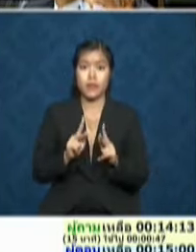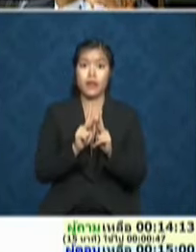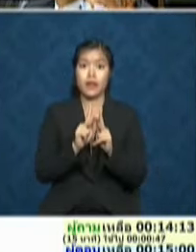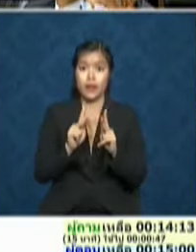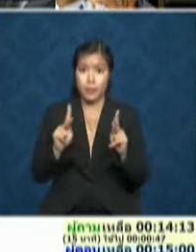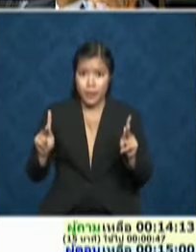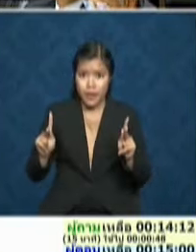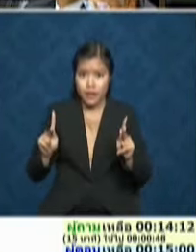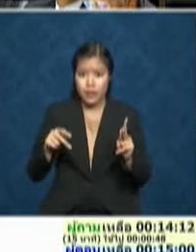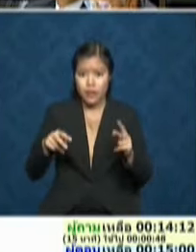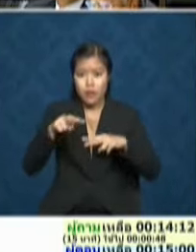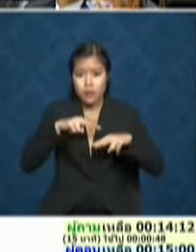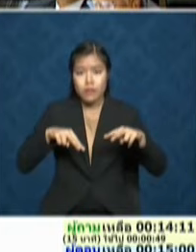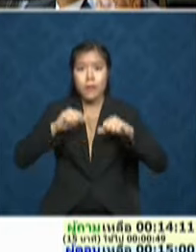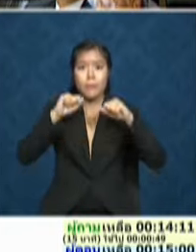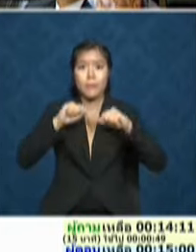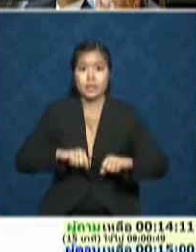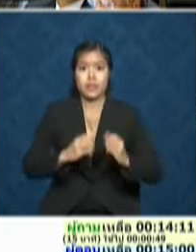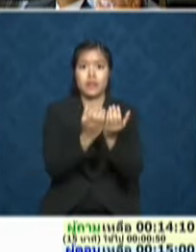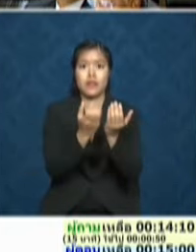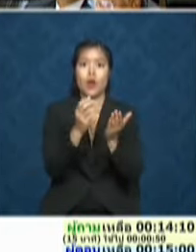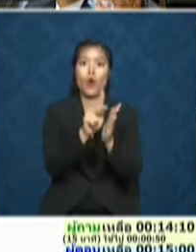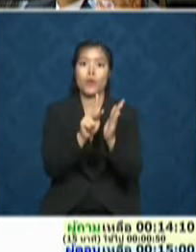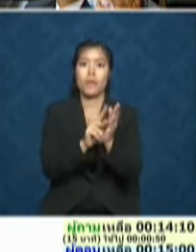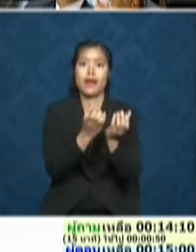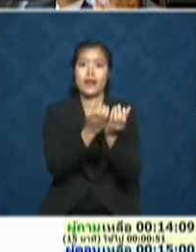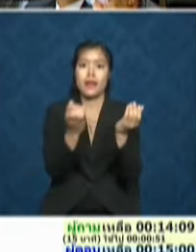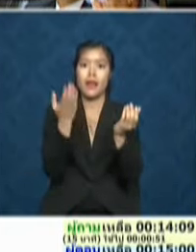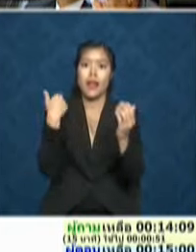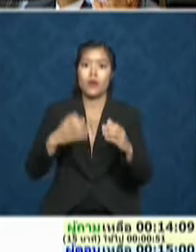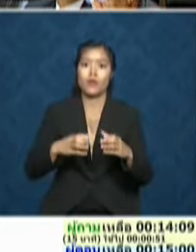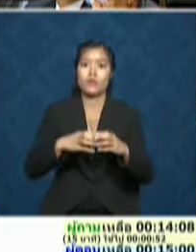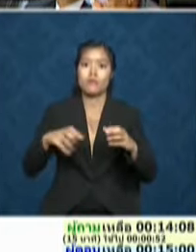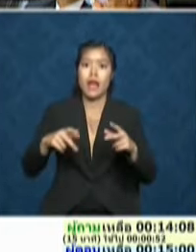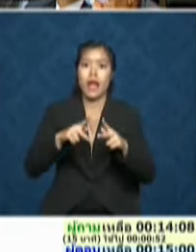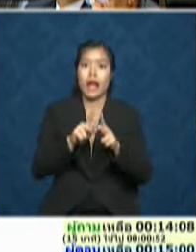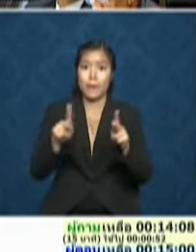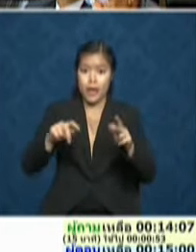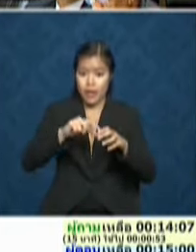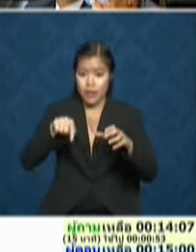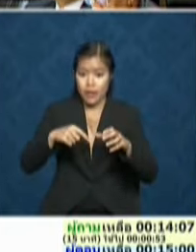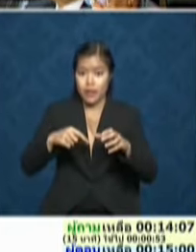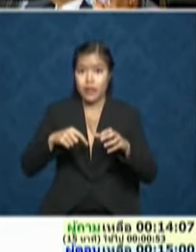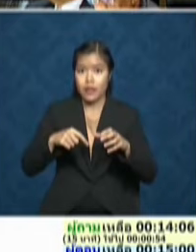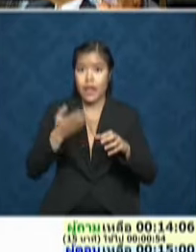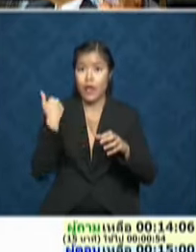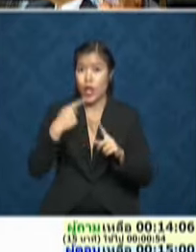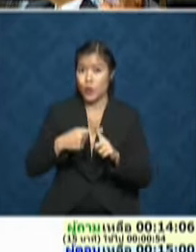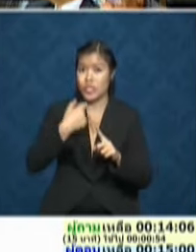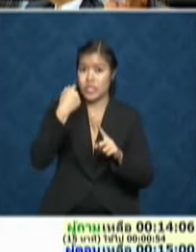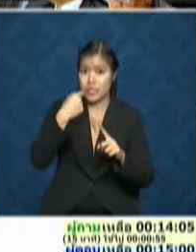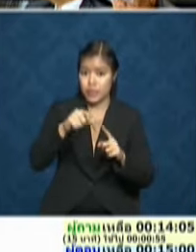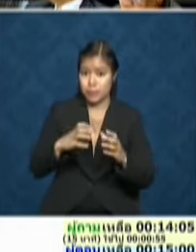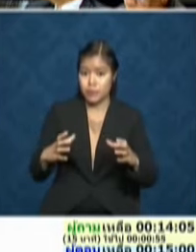มาเรียกว่าตอบคำถามในรัฐสภาอ่าจังหวะนี้เนี่ยเขาก็พูดกันถึงการการใช้คำถามในการทำ